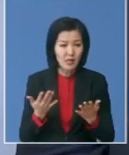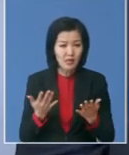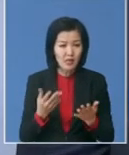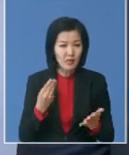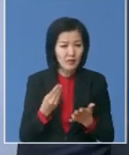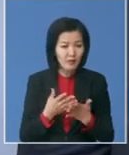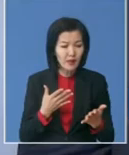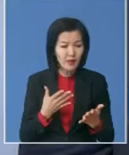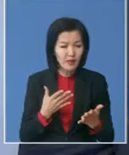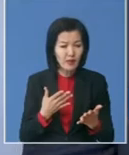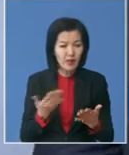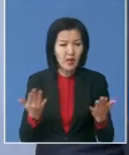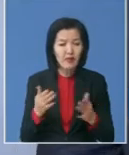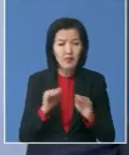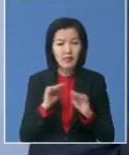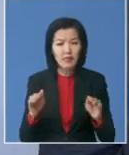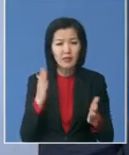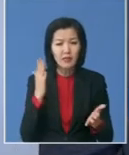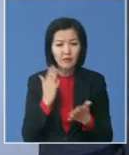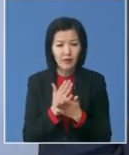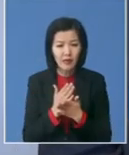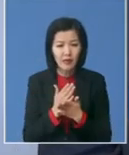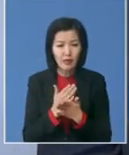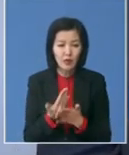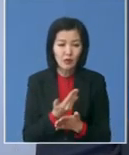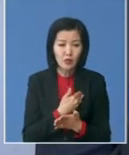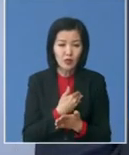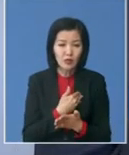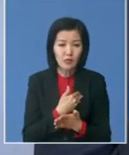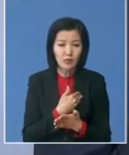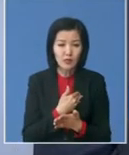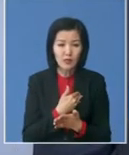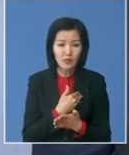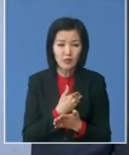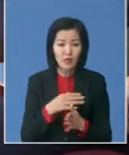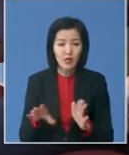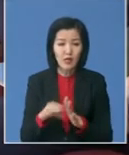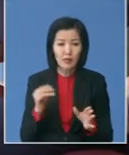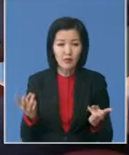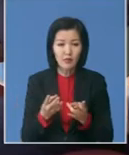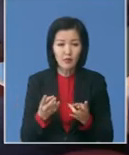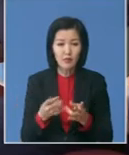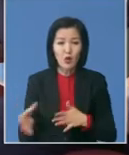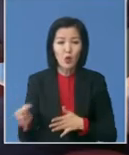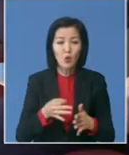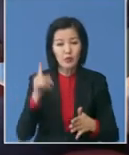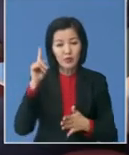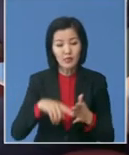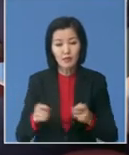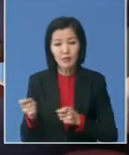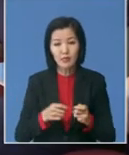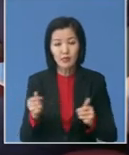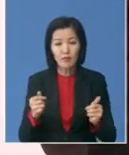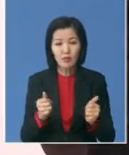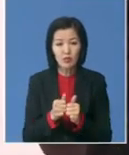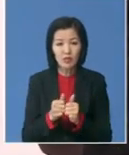қажет немесе қандай деңгейде оған деген бір сұраныстың болу керек екендігін межелеп алу керек сияқты. Облыстық дін басқармасы жанынан